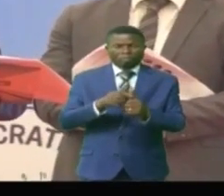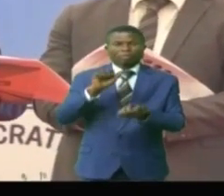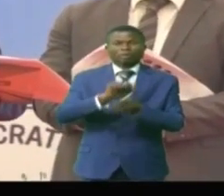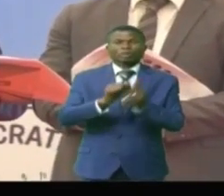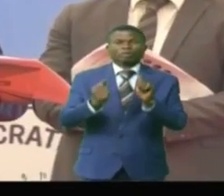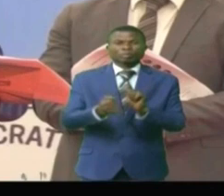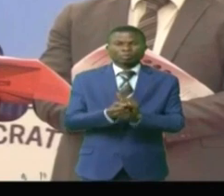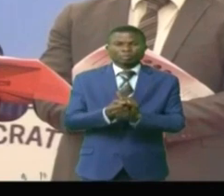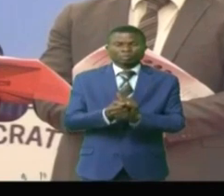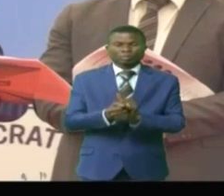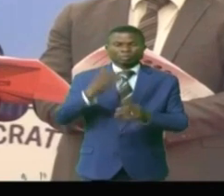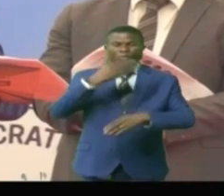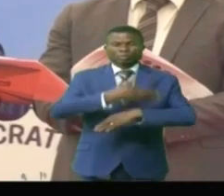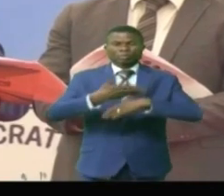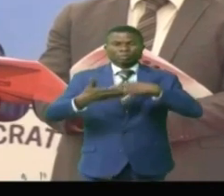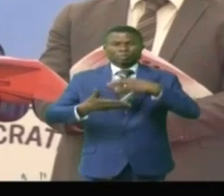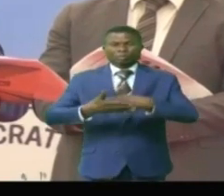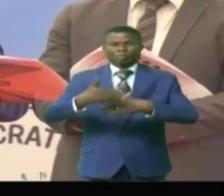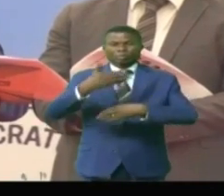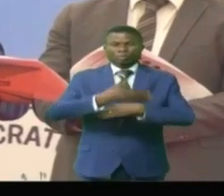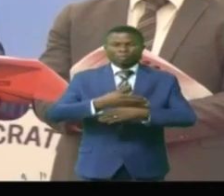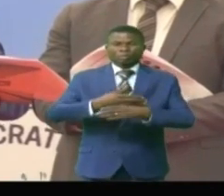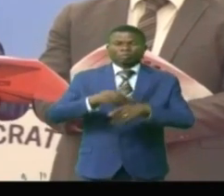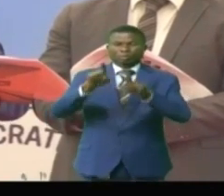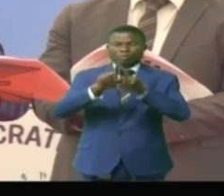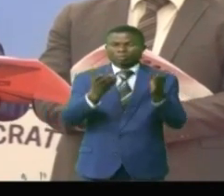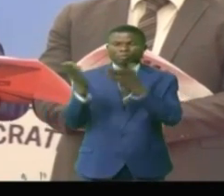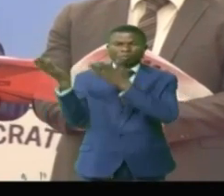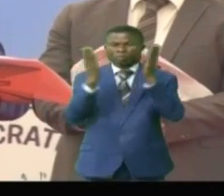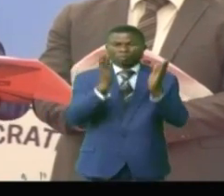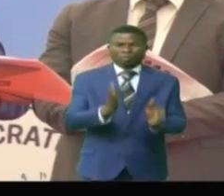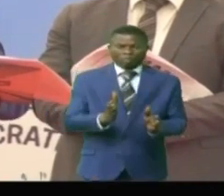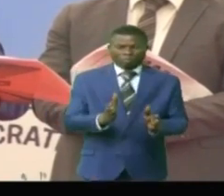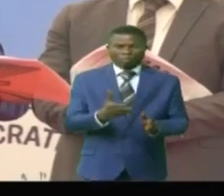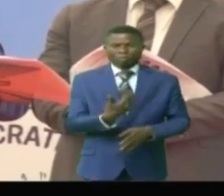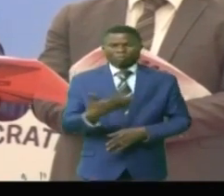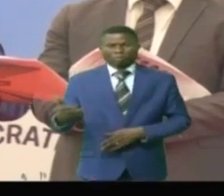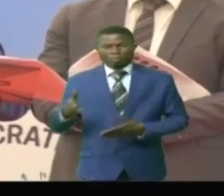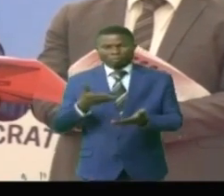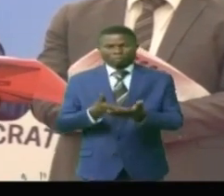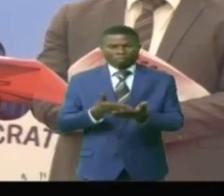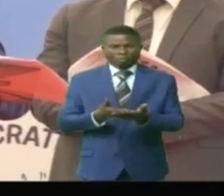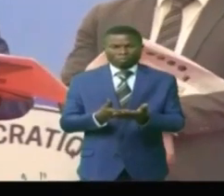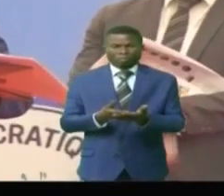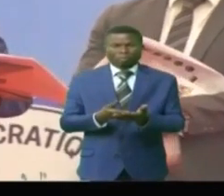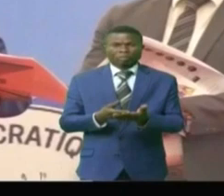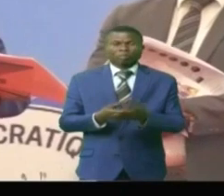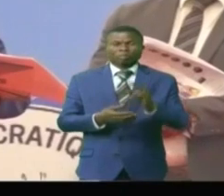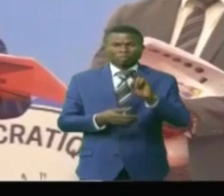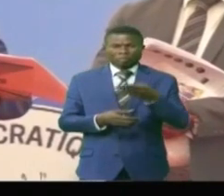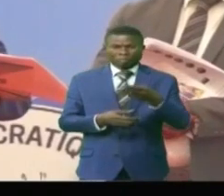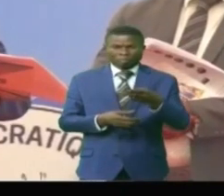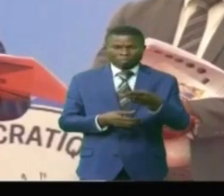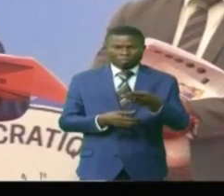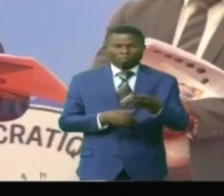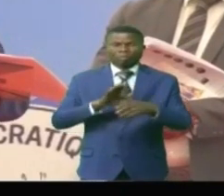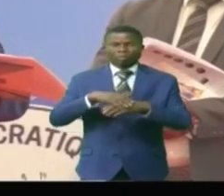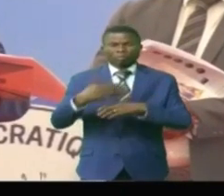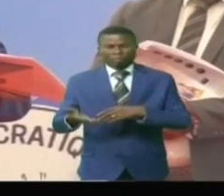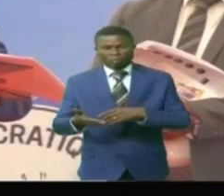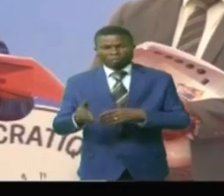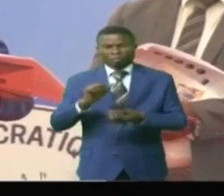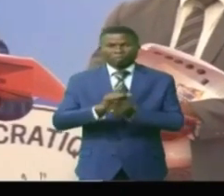situation des infrastructures de transport multimodal et routes. Il sera ensuite